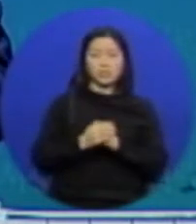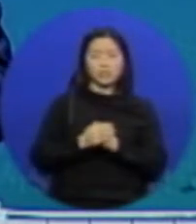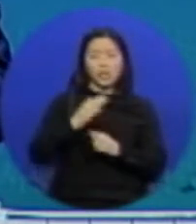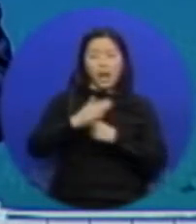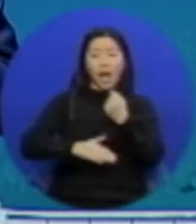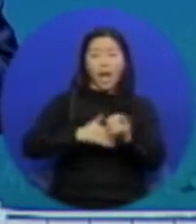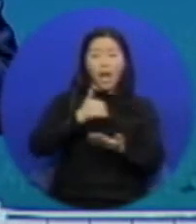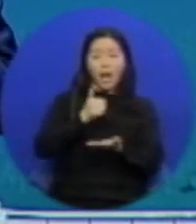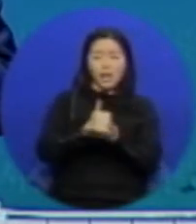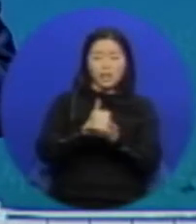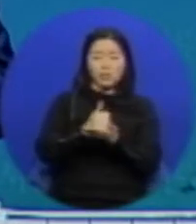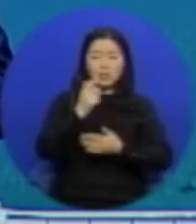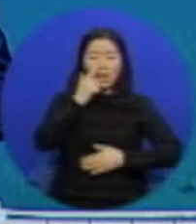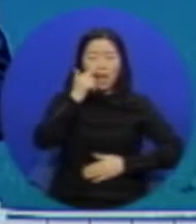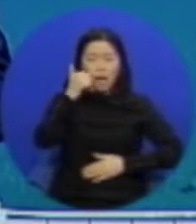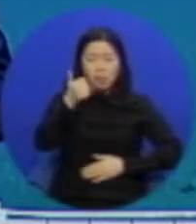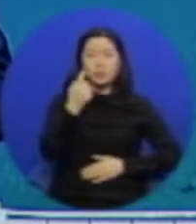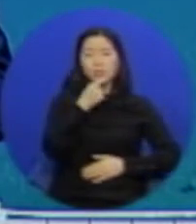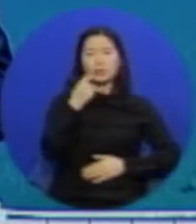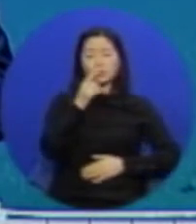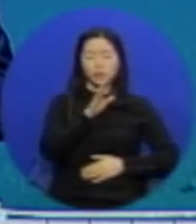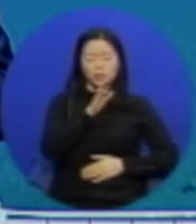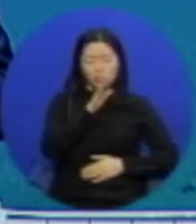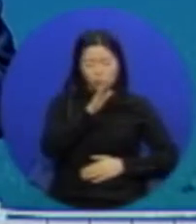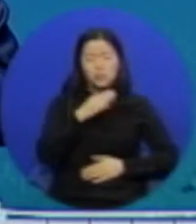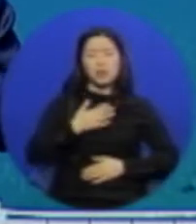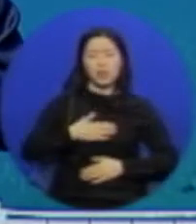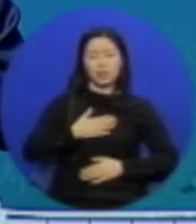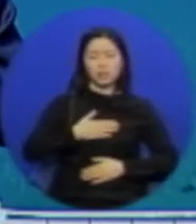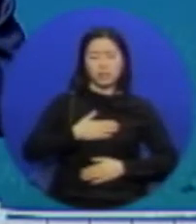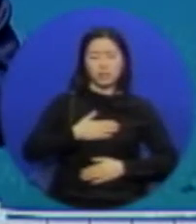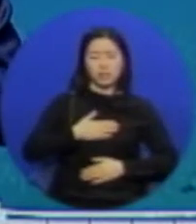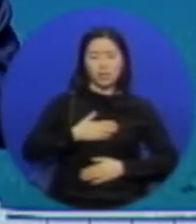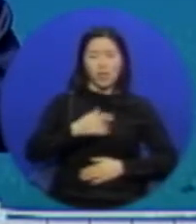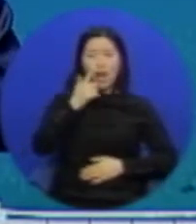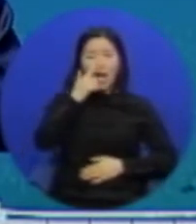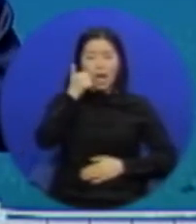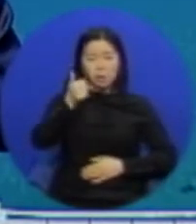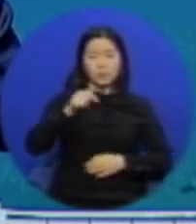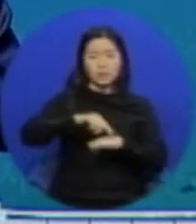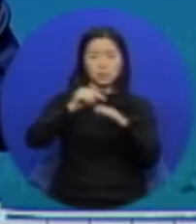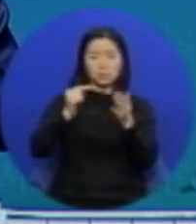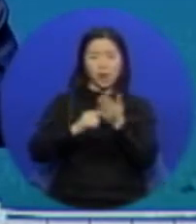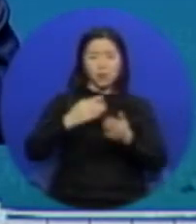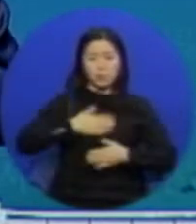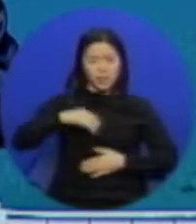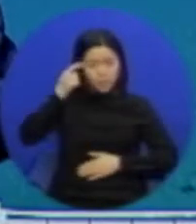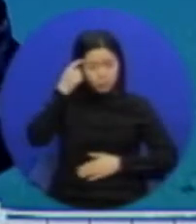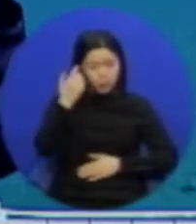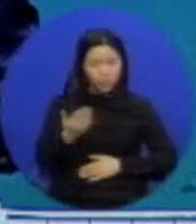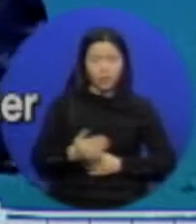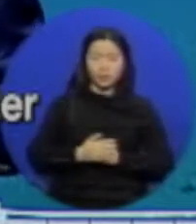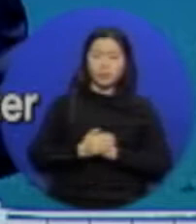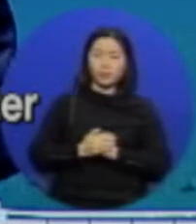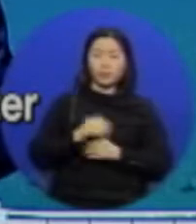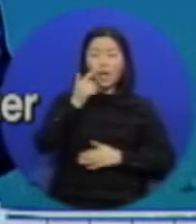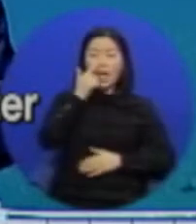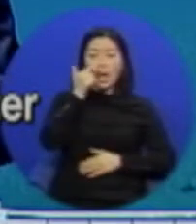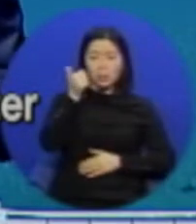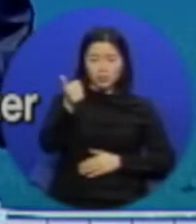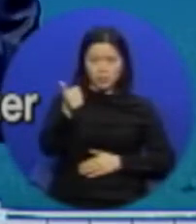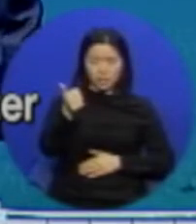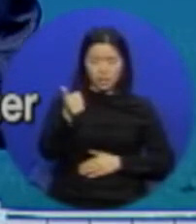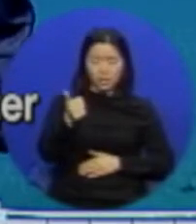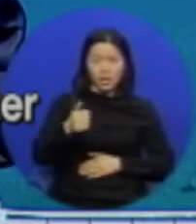하나님을 아버지 인 줄로 정말 알았어요 여러분 아버지 마음을 아십니까 아버지가